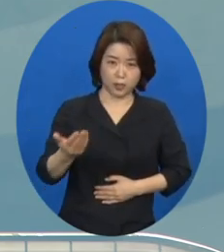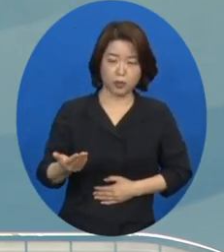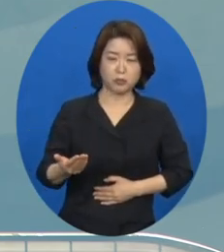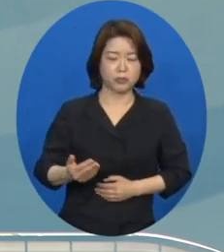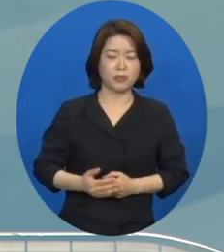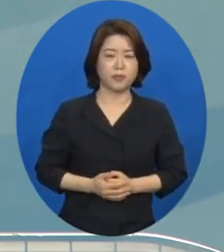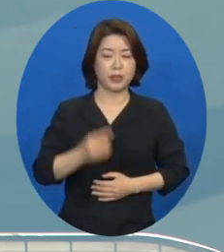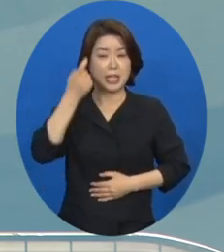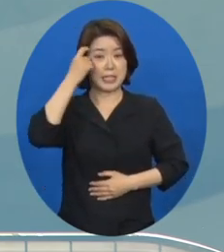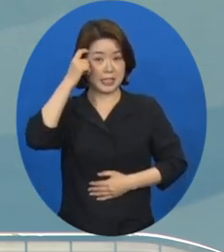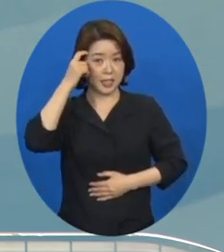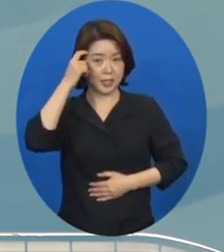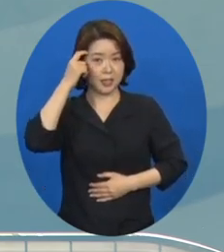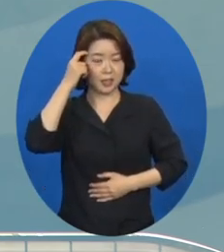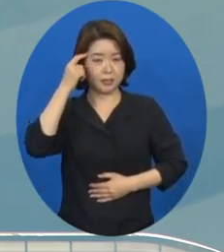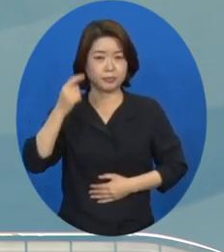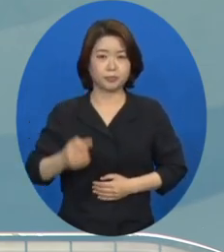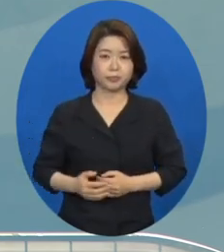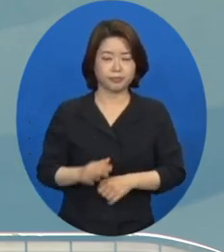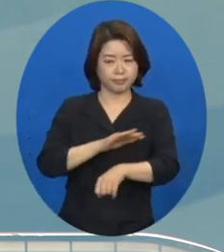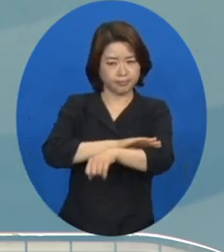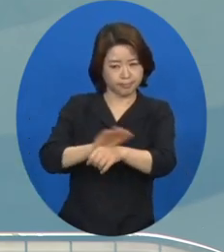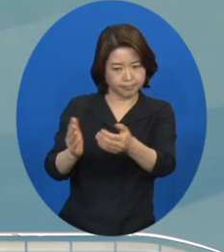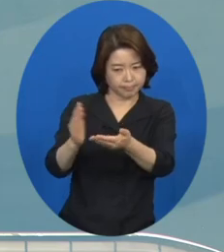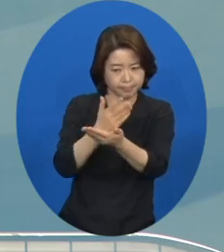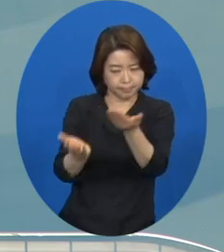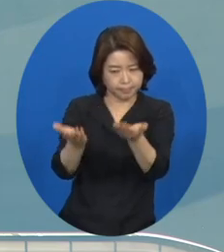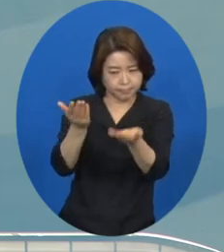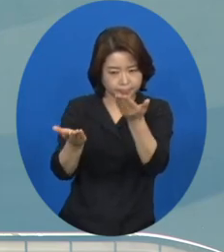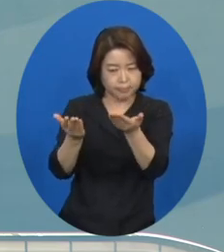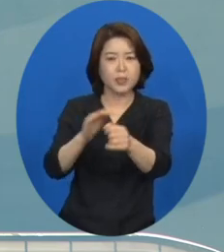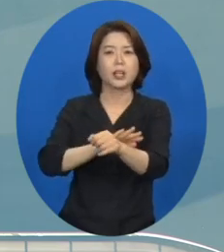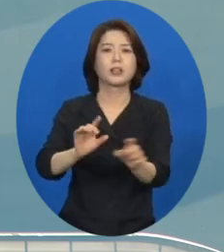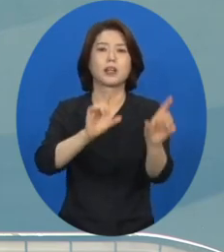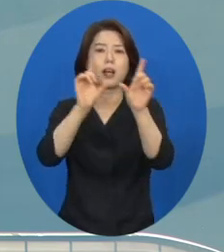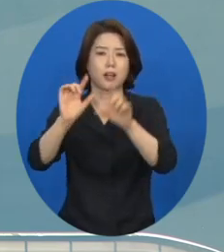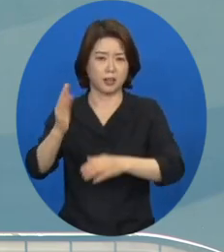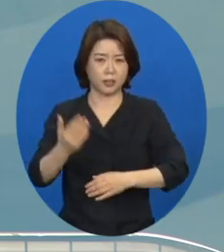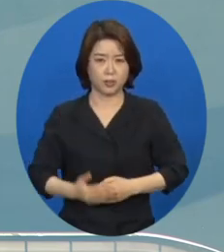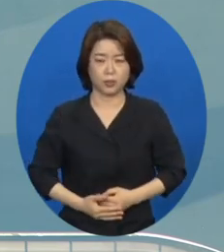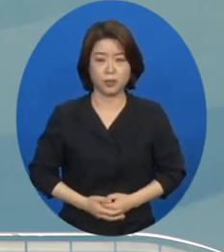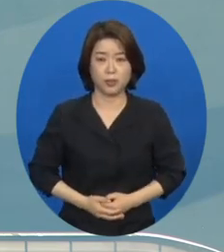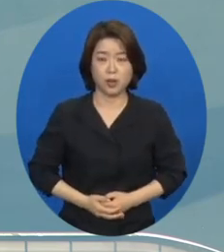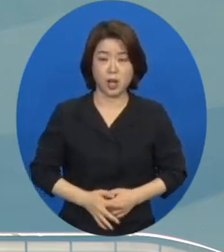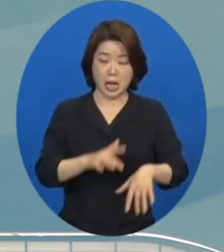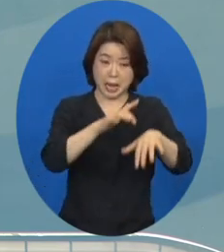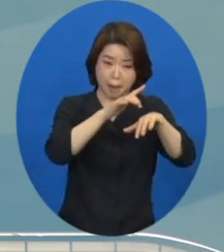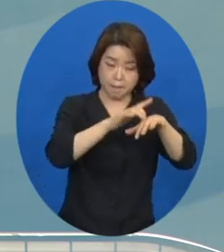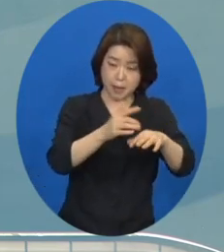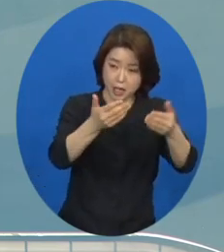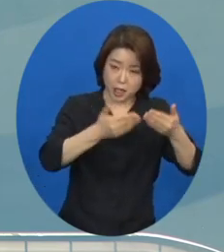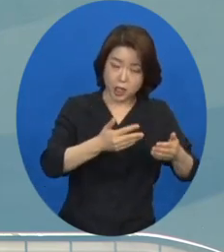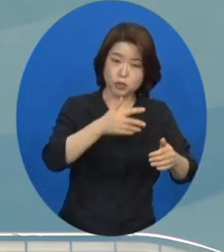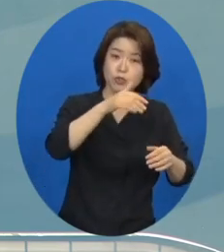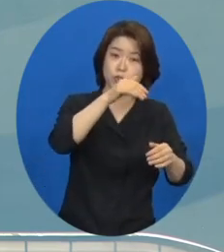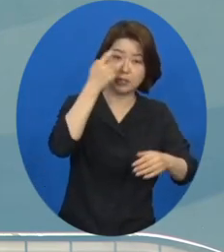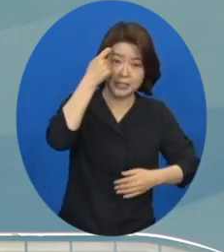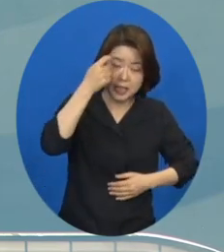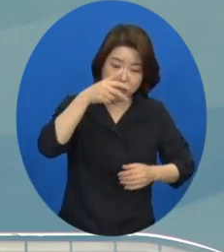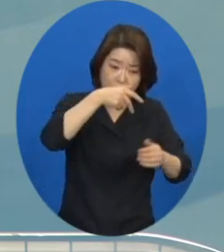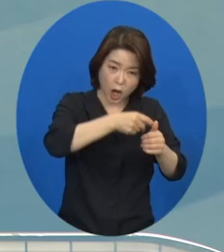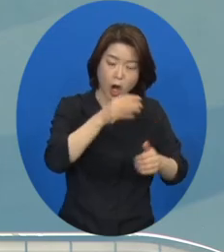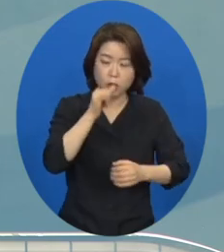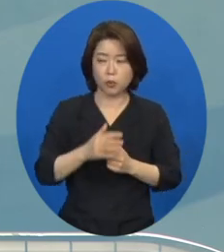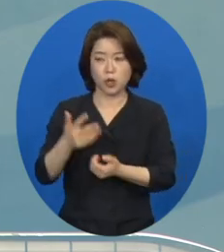여러분의 생각을 잘 분별하고 살아야 합니다. 마귀가 주는 생각이 있고 주님이